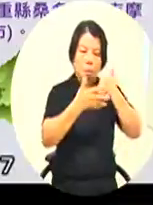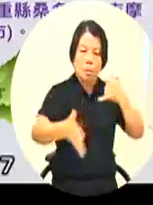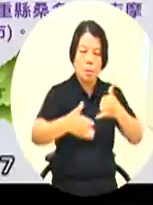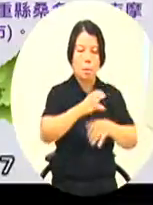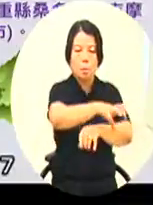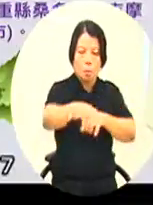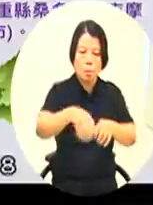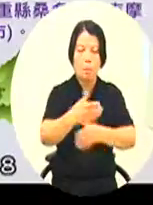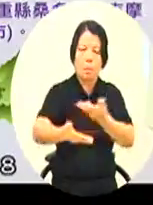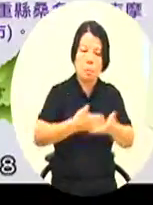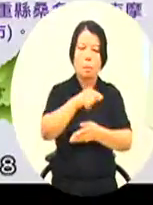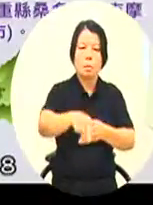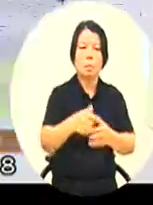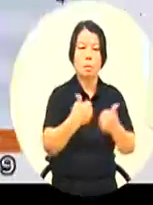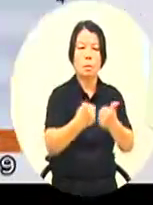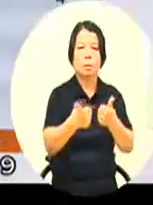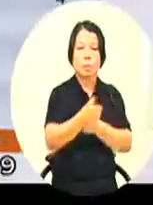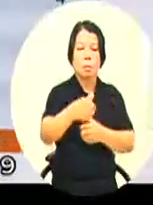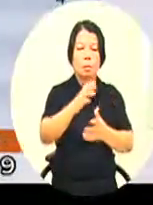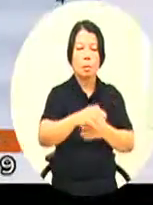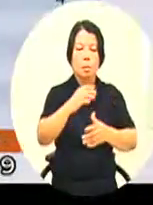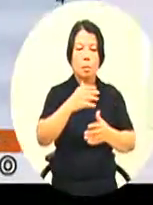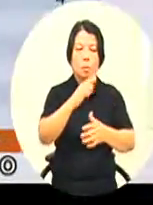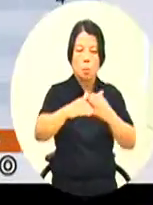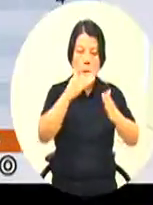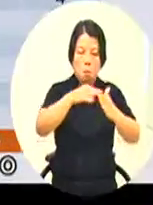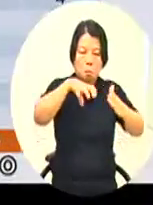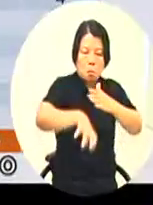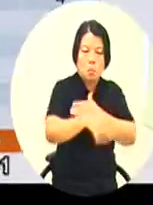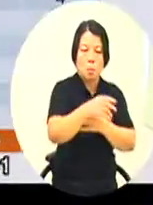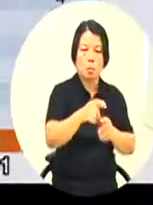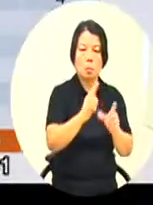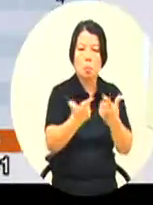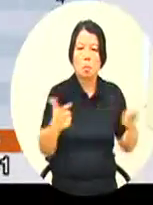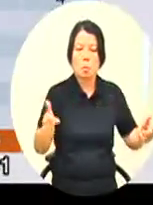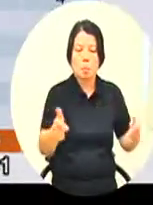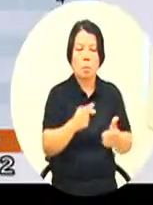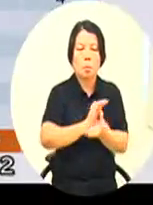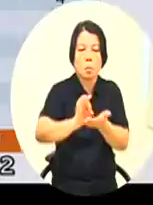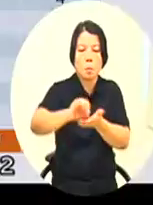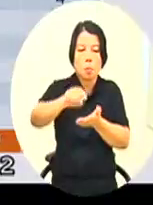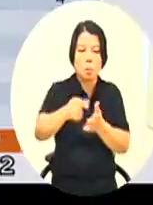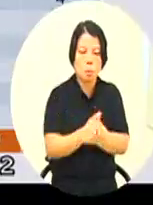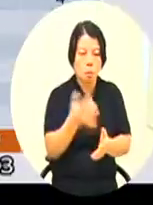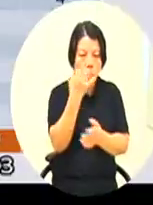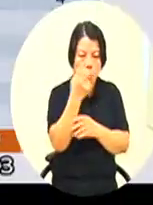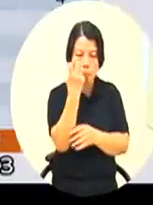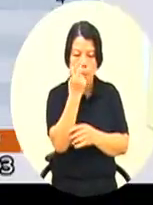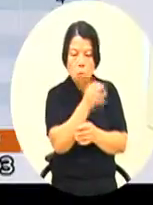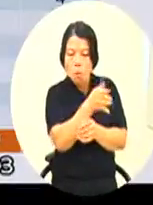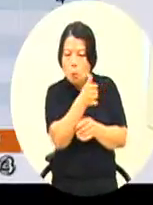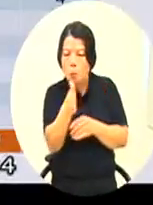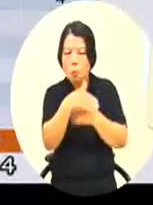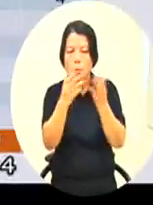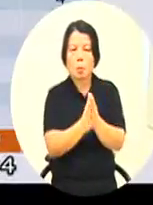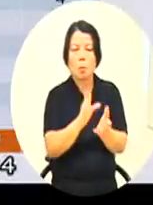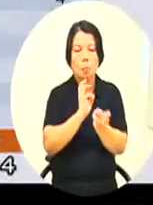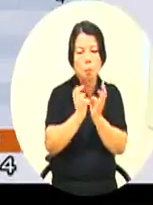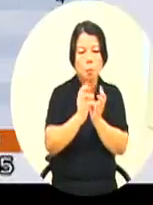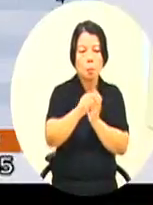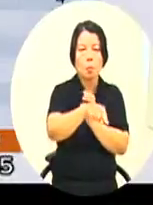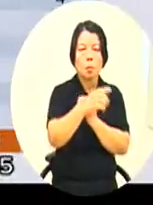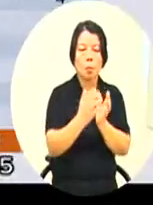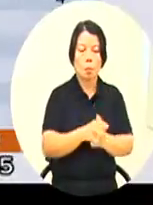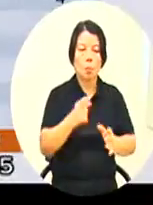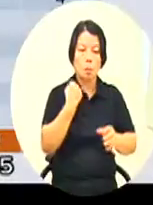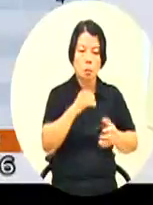流。议员们非常关心校园多元的创新利用，所以一直做清查跟盘点，那可以释出谋合的空